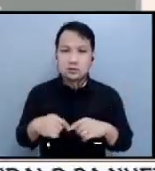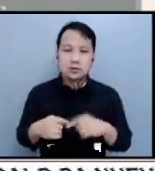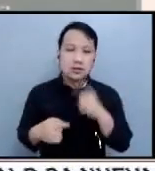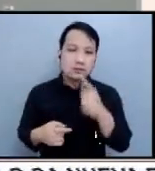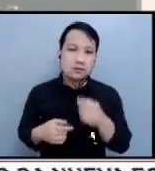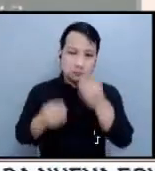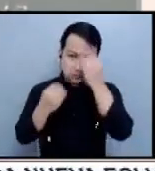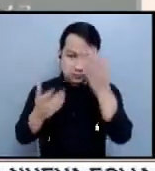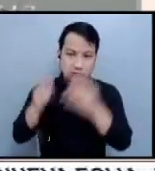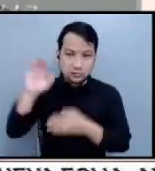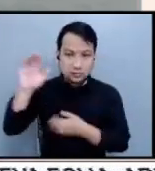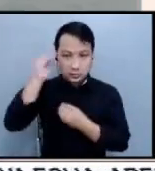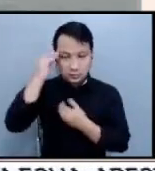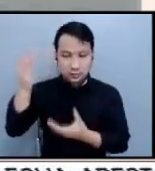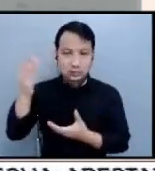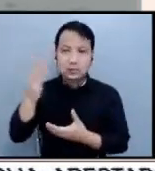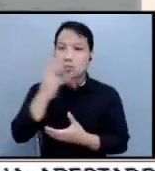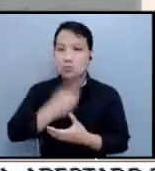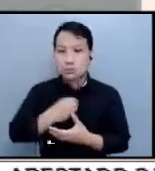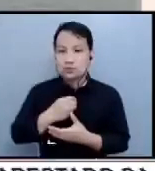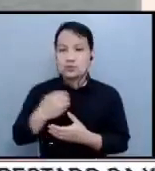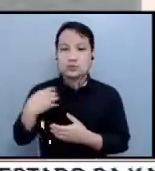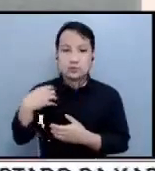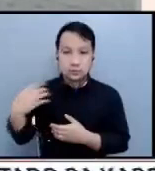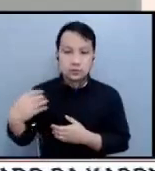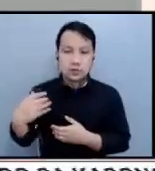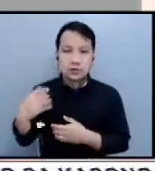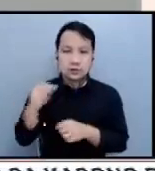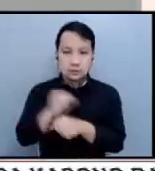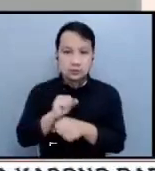sa Hong Kong authorities ang sino mang employer